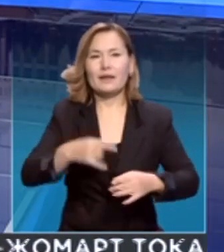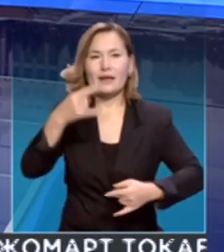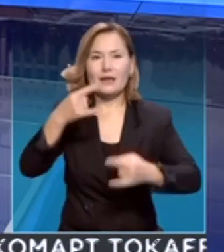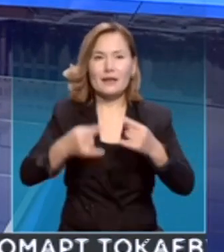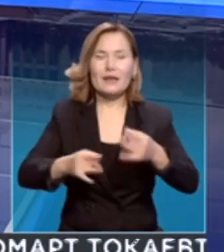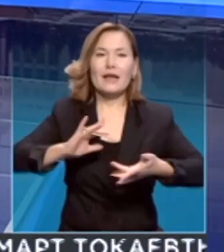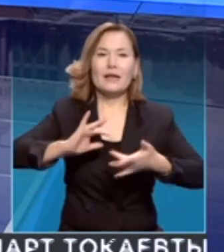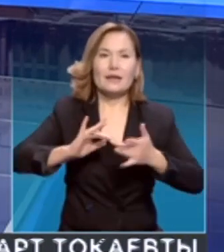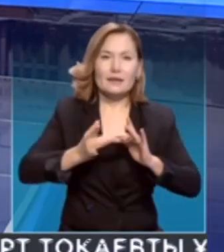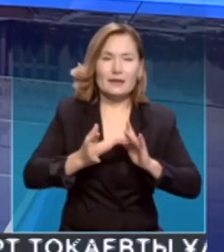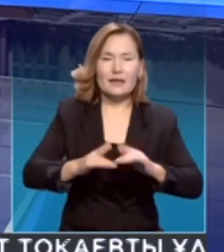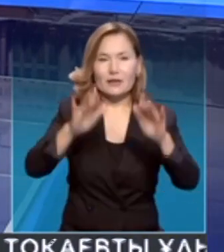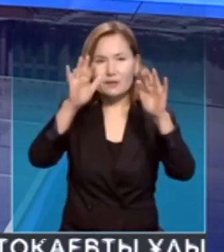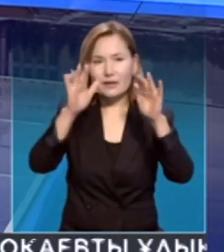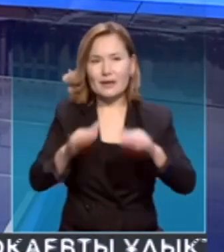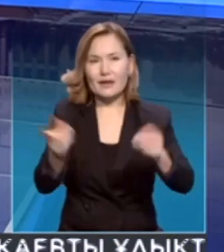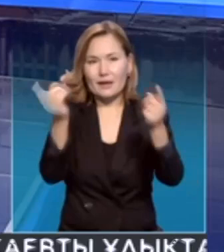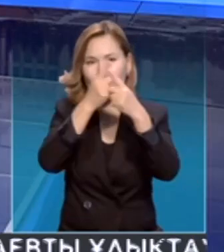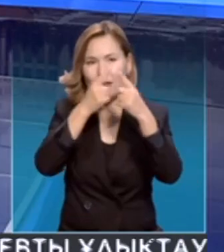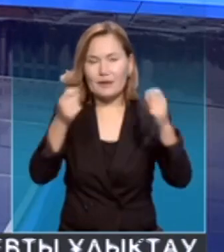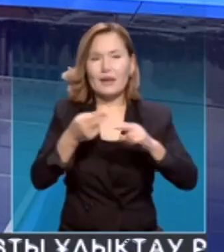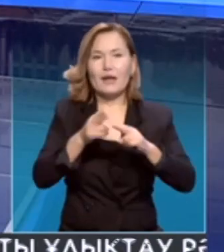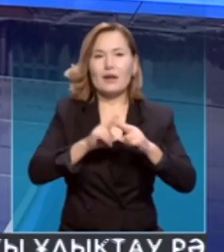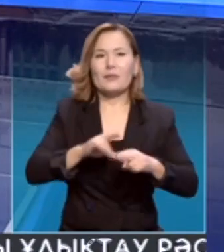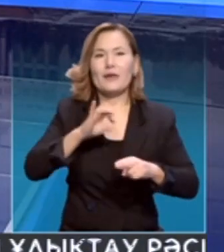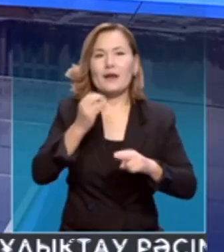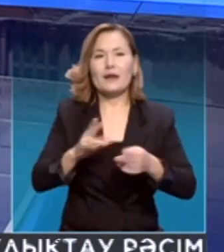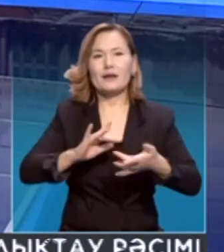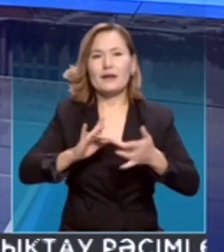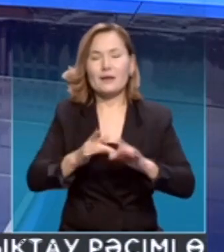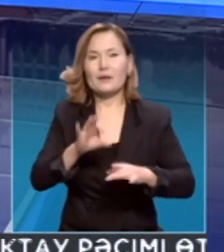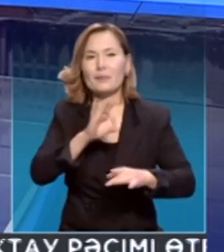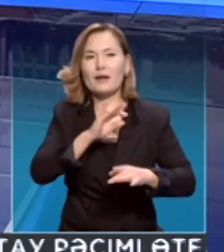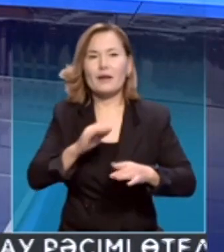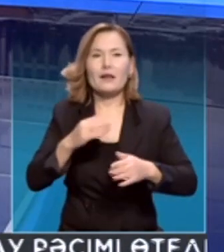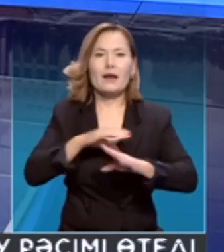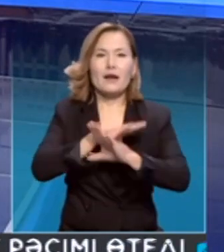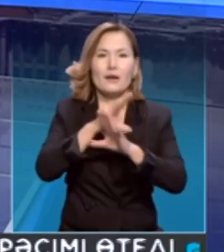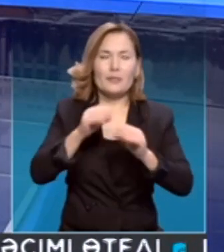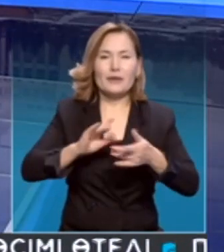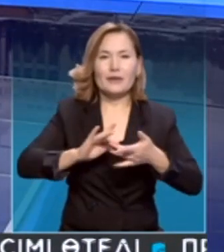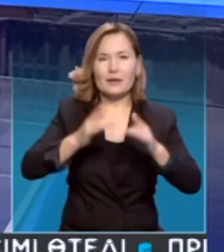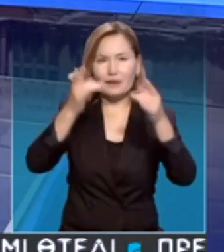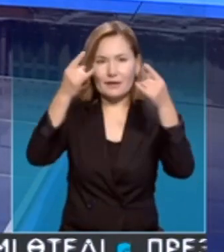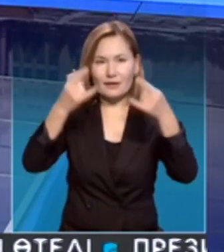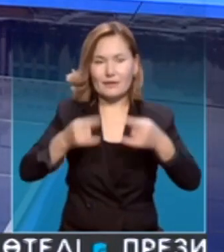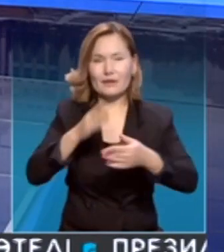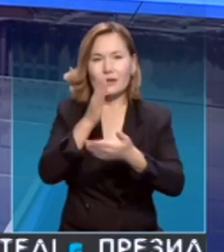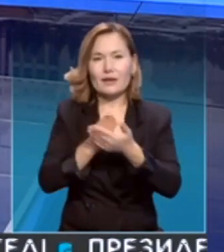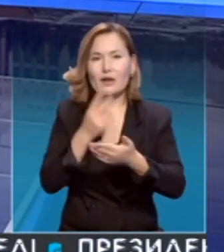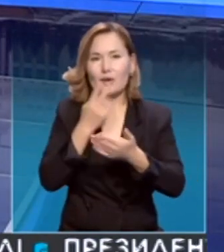республикалық телеарналар, интернет ресурстары, сондай-ақ Ақорданың әлеуметтік желілердегі ресми аккаунттарынан тікелей эфирде